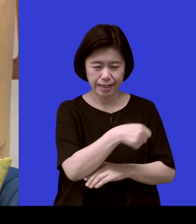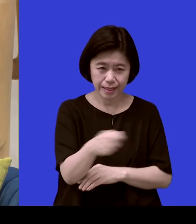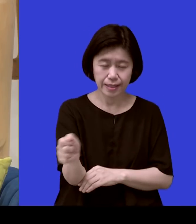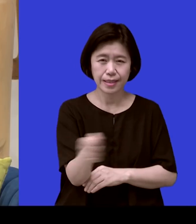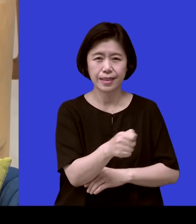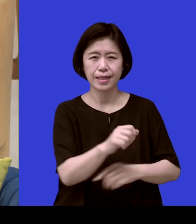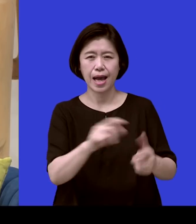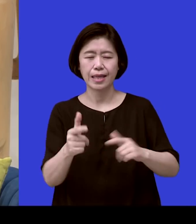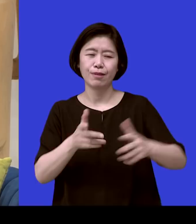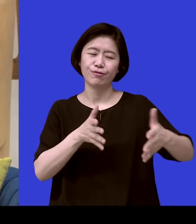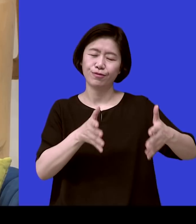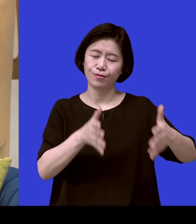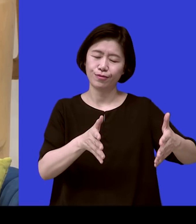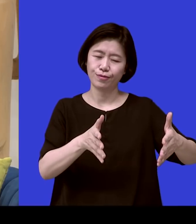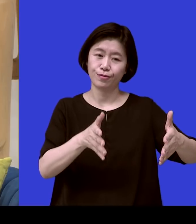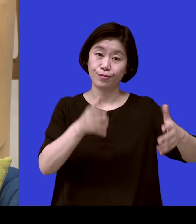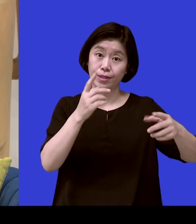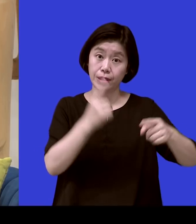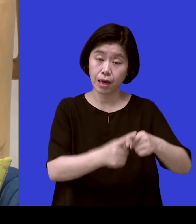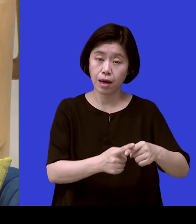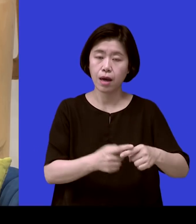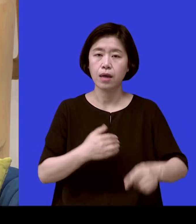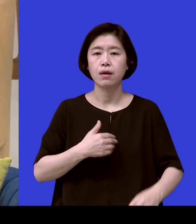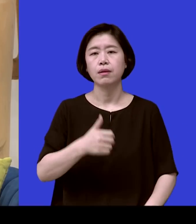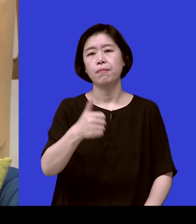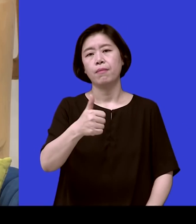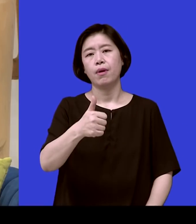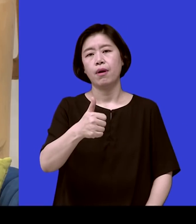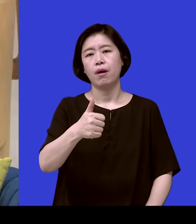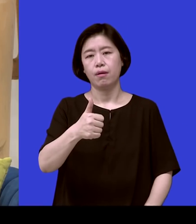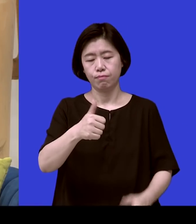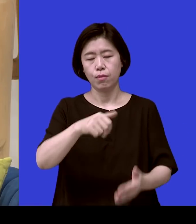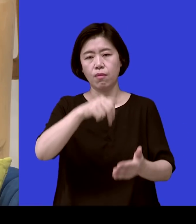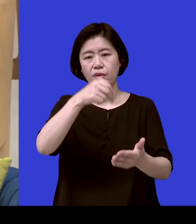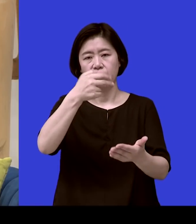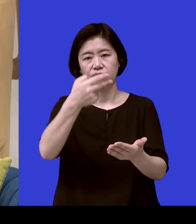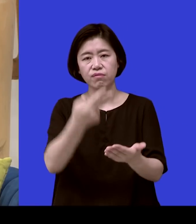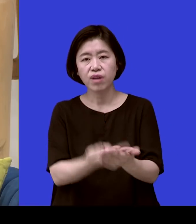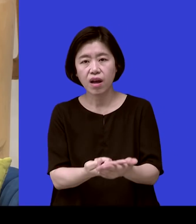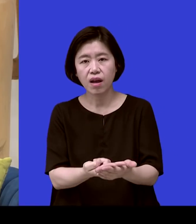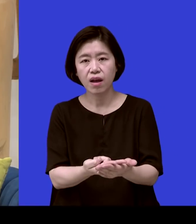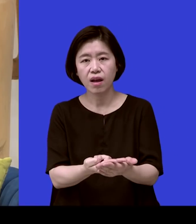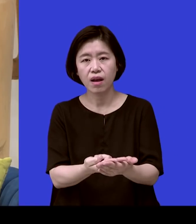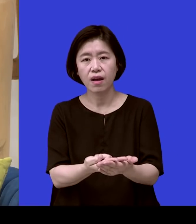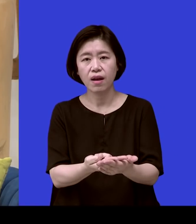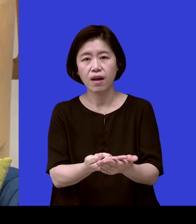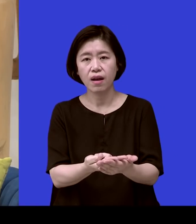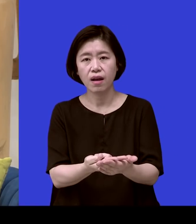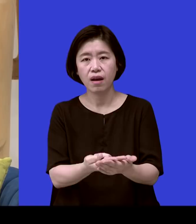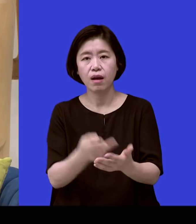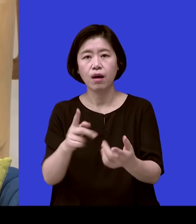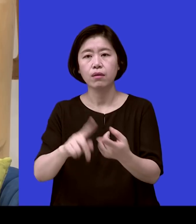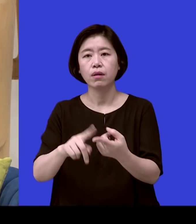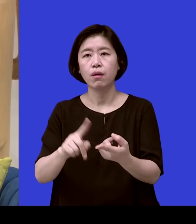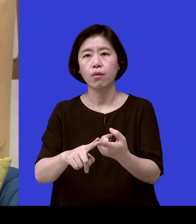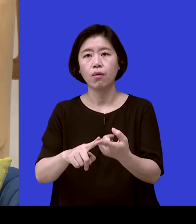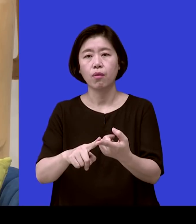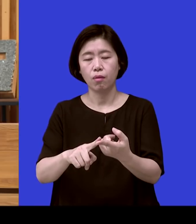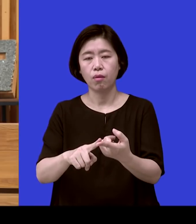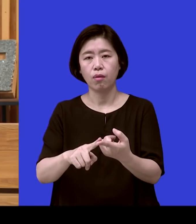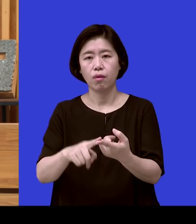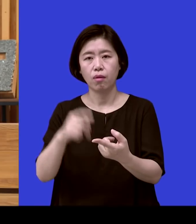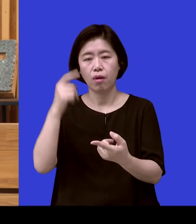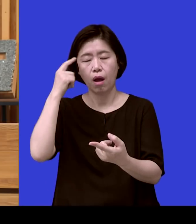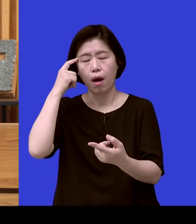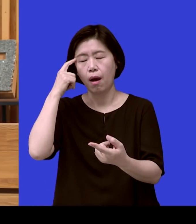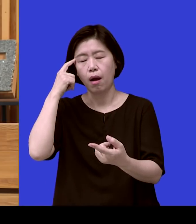네. 남편이 이렇게 턱 주저앉더니 뒤로 탁 쓰러지더니 그냥 의식이 없었던